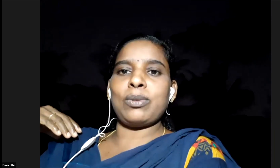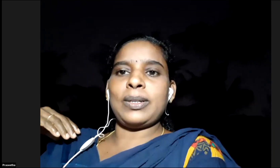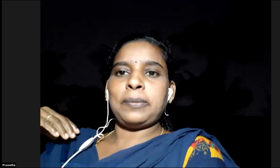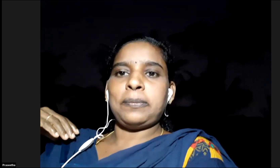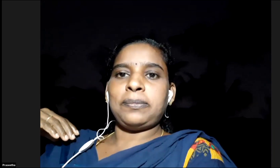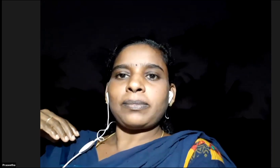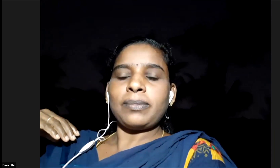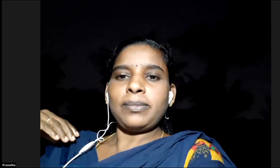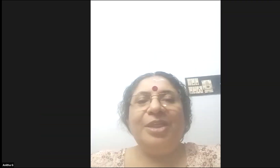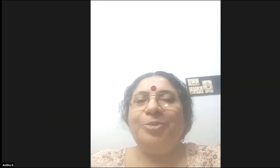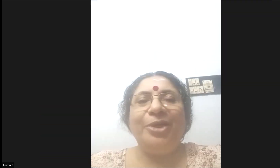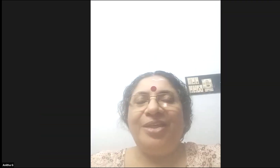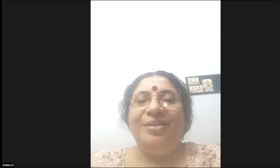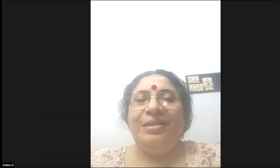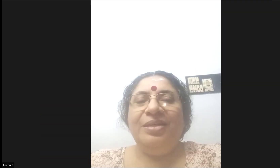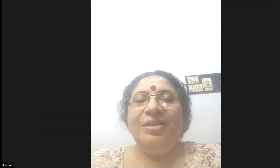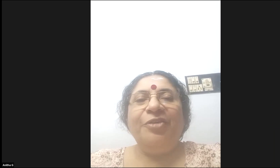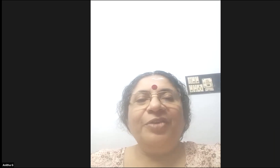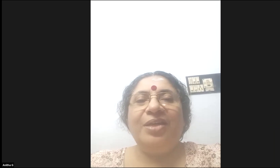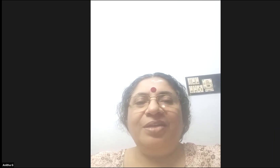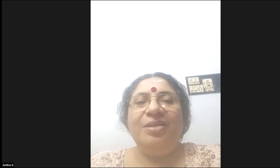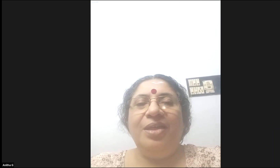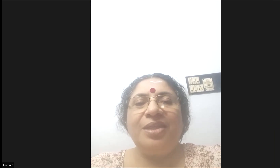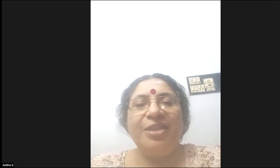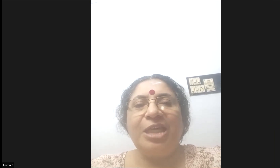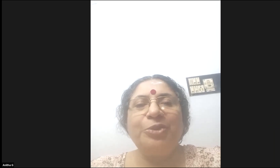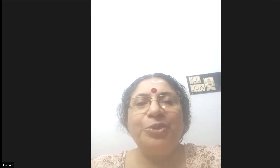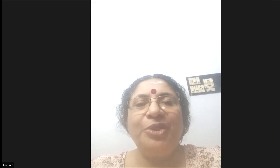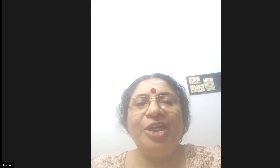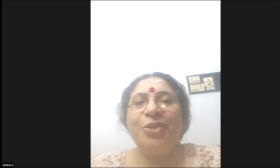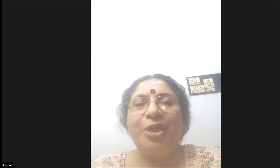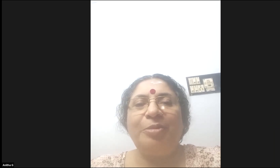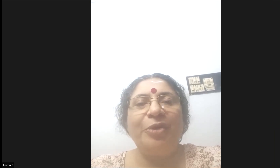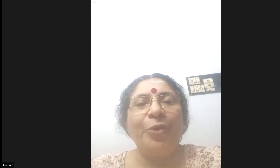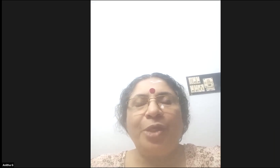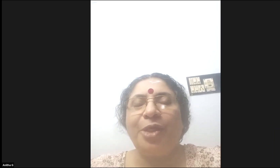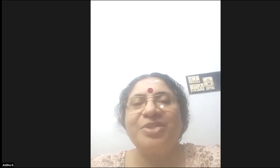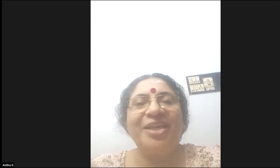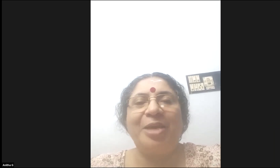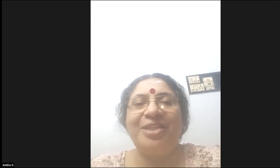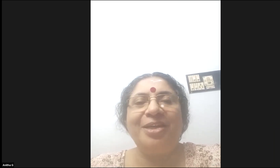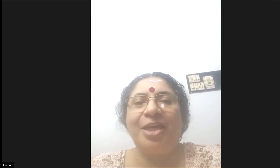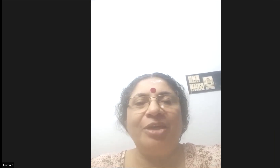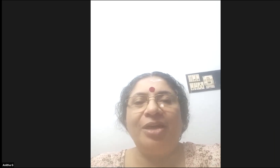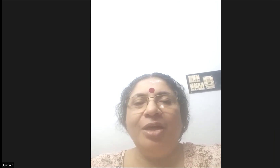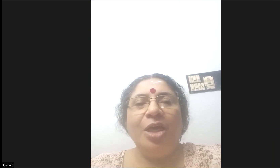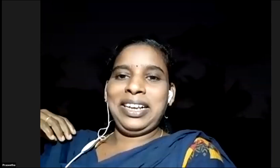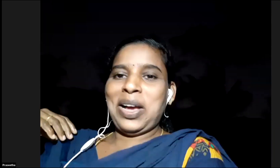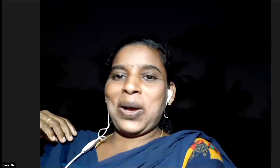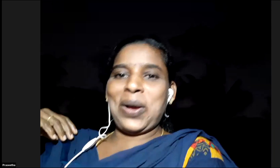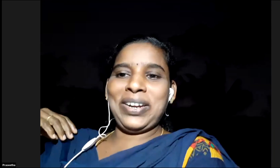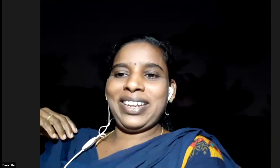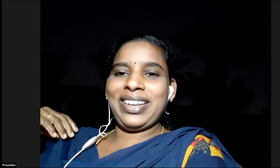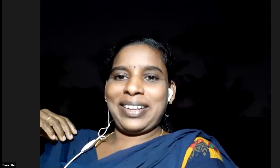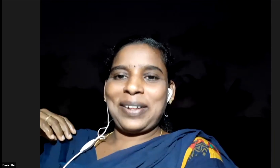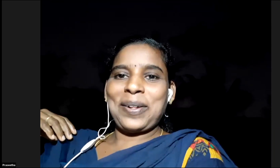വേണ്ടു. അതുപോലെ അവർക്ക് ഈ സഹതാപത്തോടുകൂടിയുള്ള നോട്ടം അവർക്ക് ഒട്ടും സഹിക്കാൻ